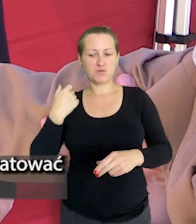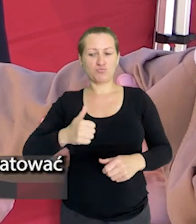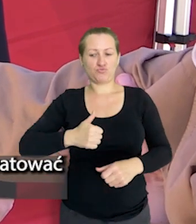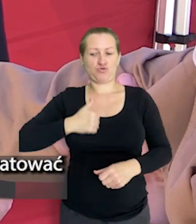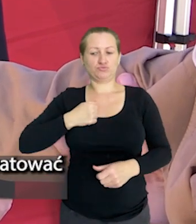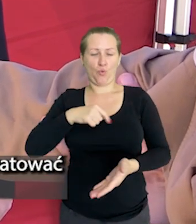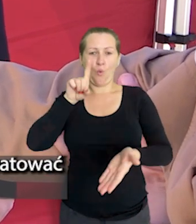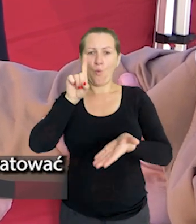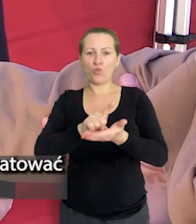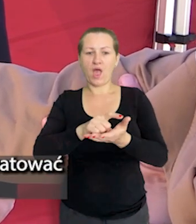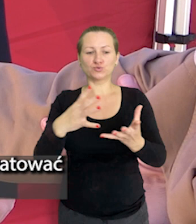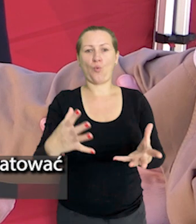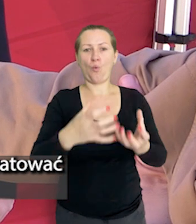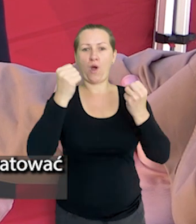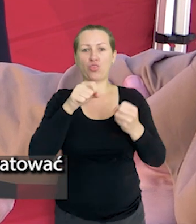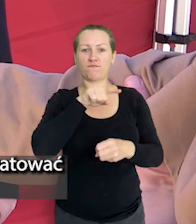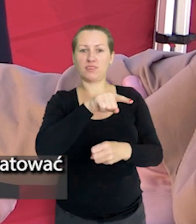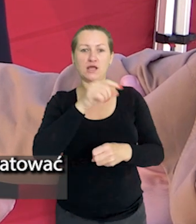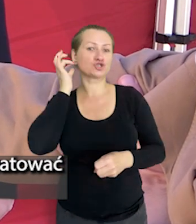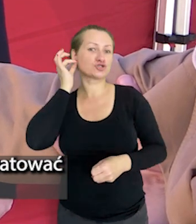siebie dumni, że udało nam się